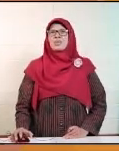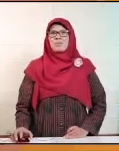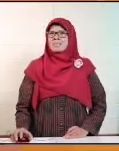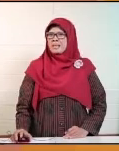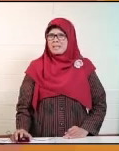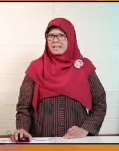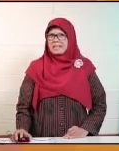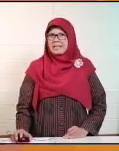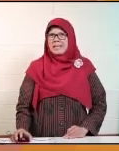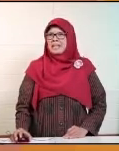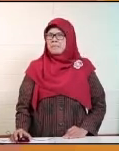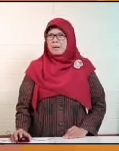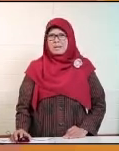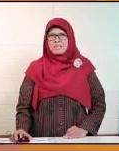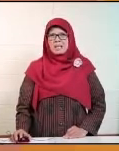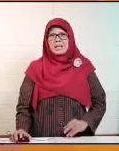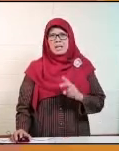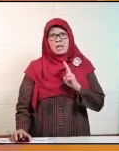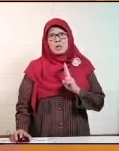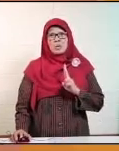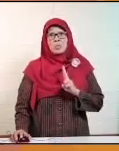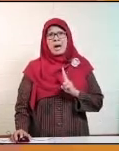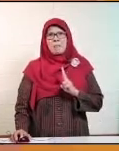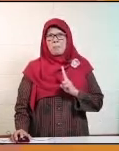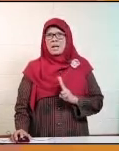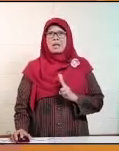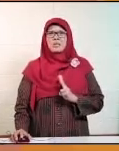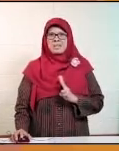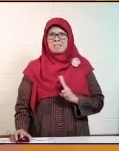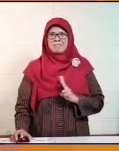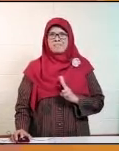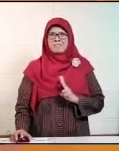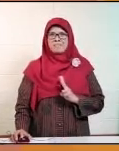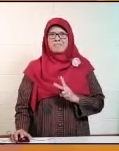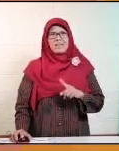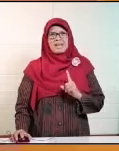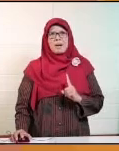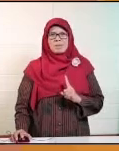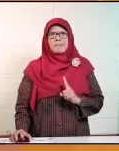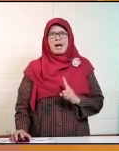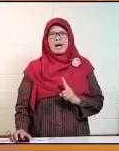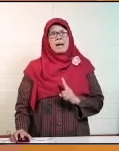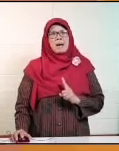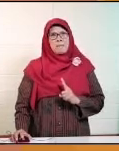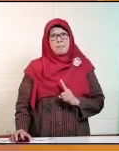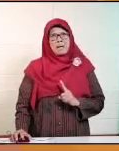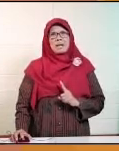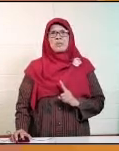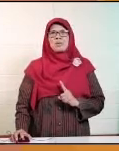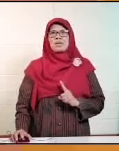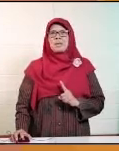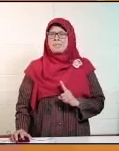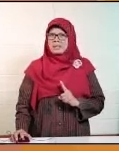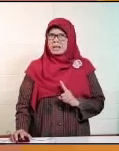Hai Nah untuk masa remaja ini dibagi menjadi dua periode yang pertama